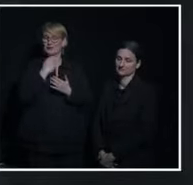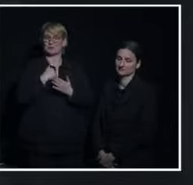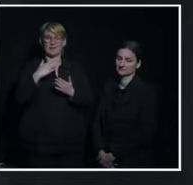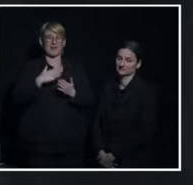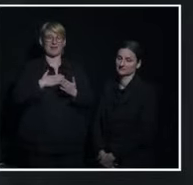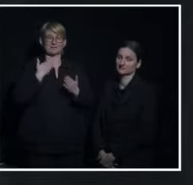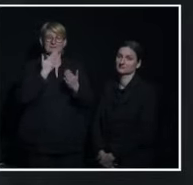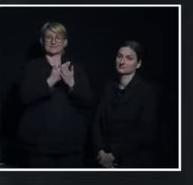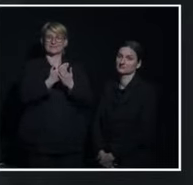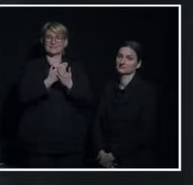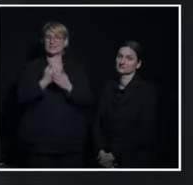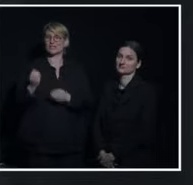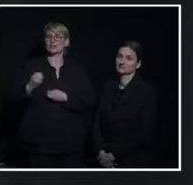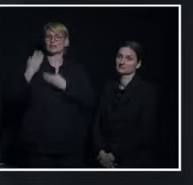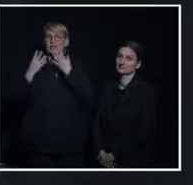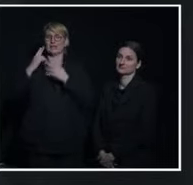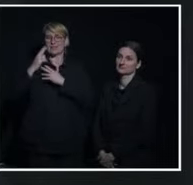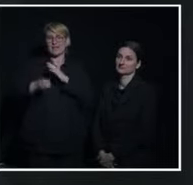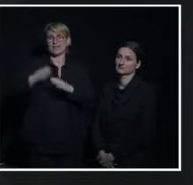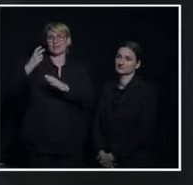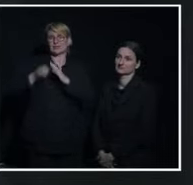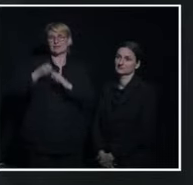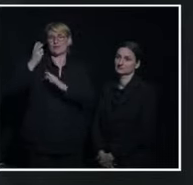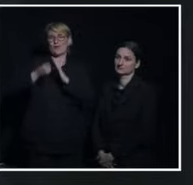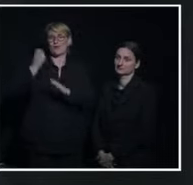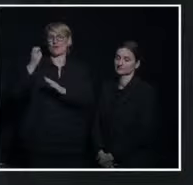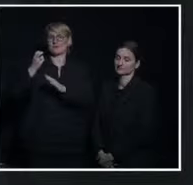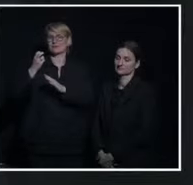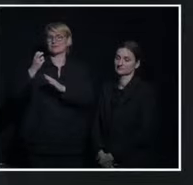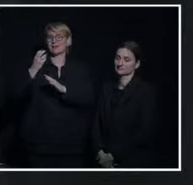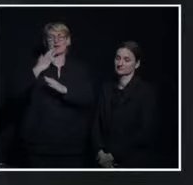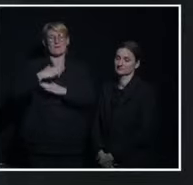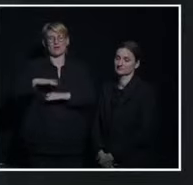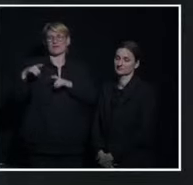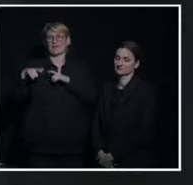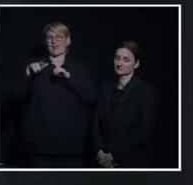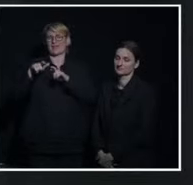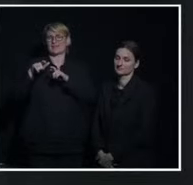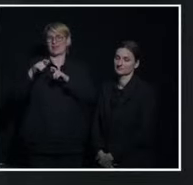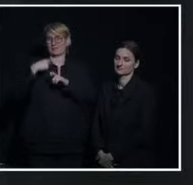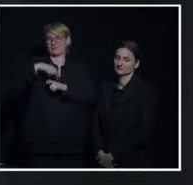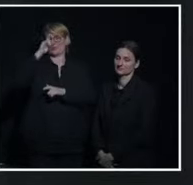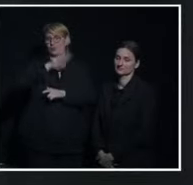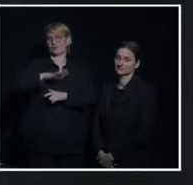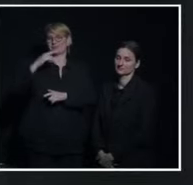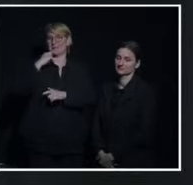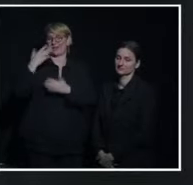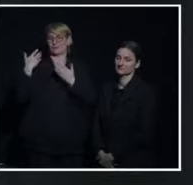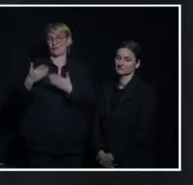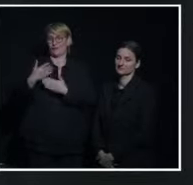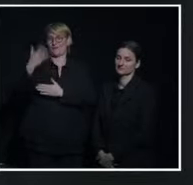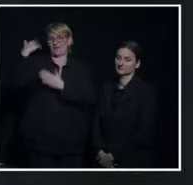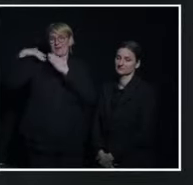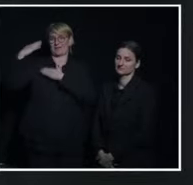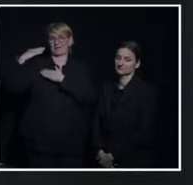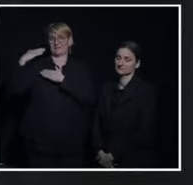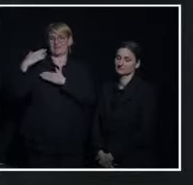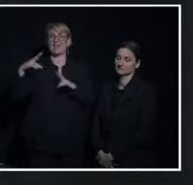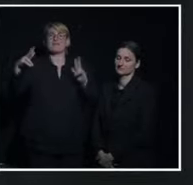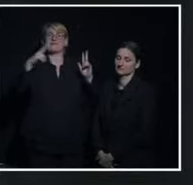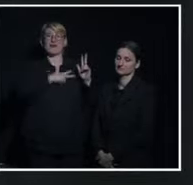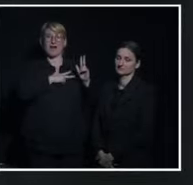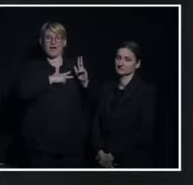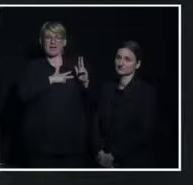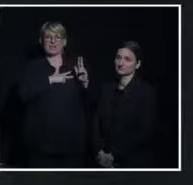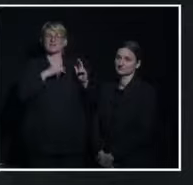Geschehnissen zu verhindern, die man bei uns in Deutschland Vergangenheit nennt. Die Wahrheit ist schmerzlich, aber nur mit ihr können wir unser Glück